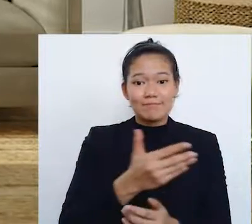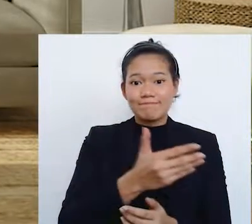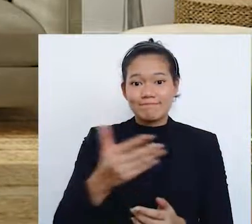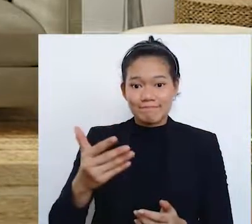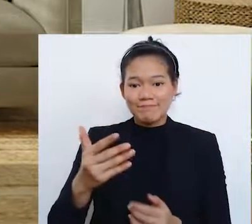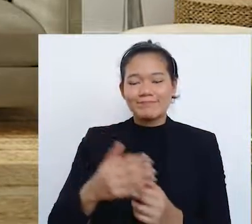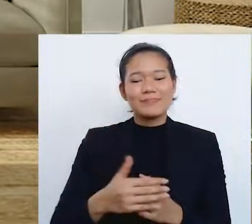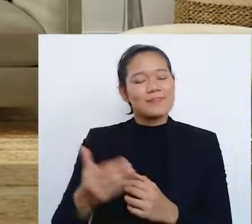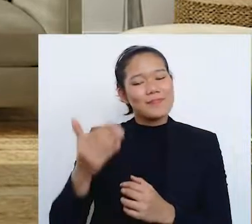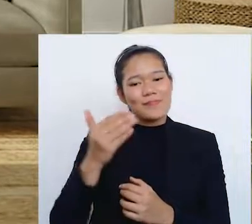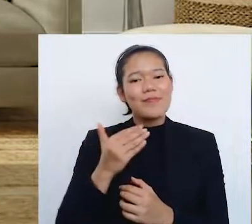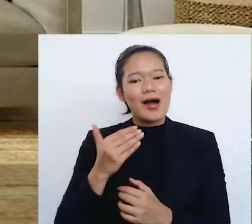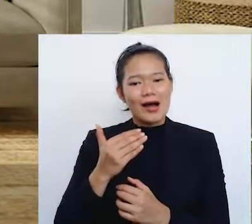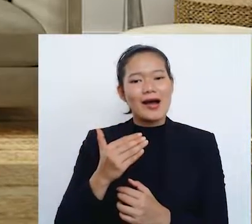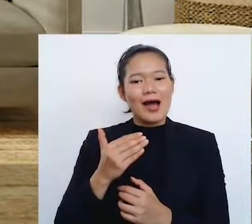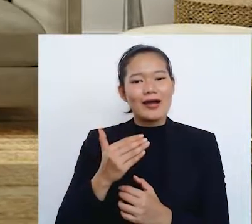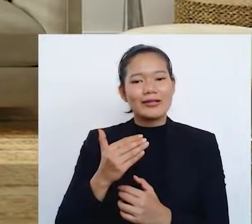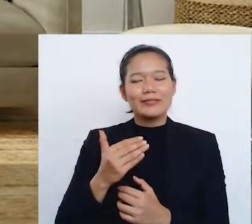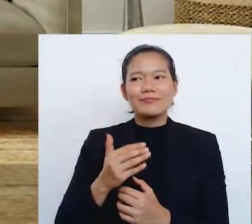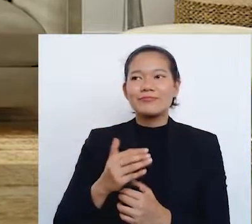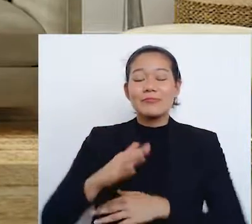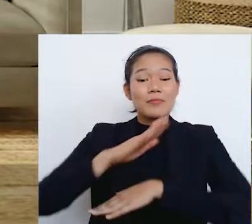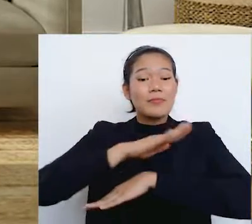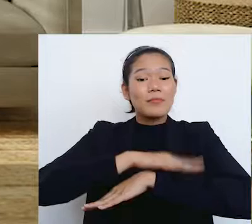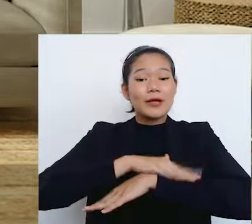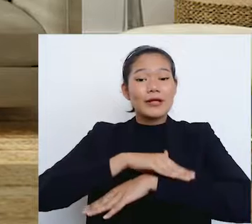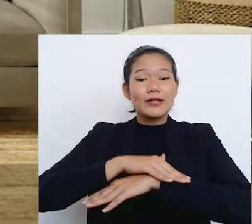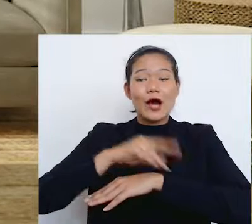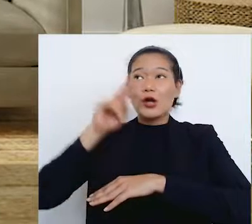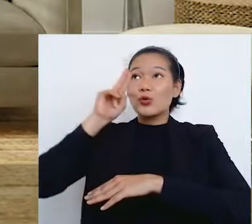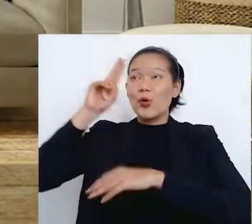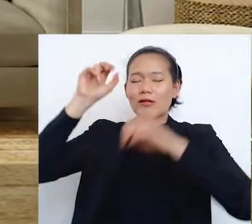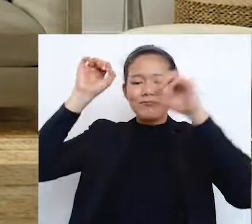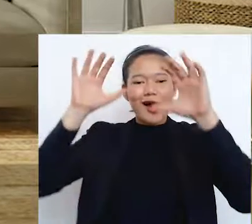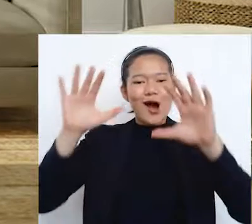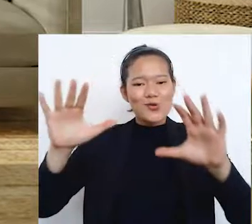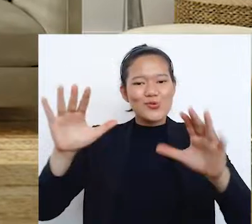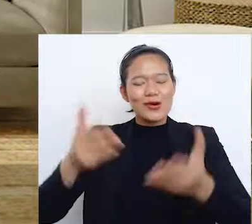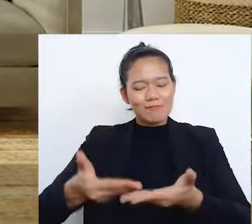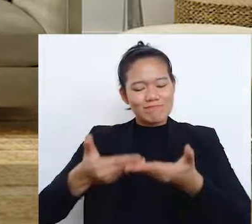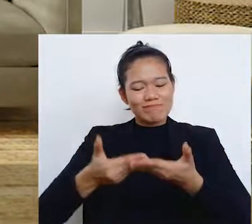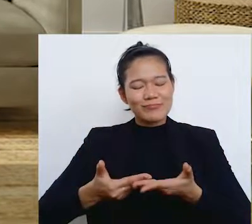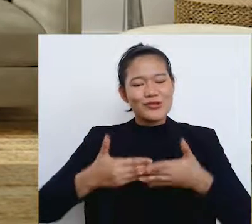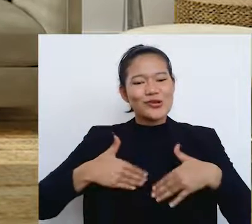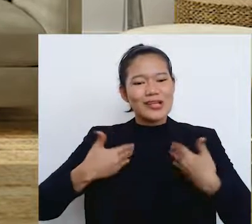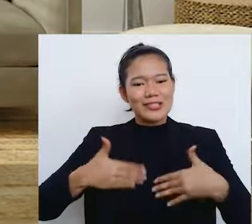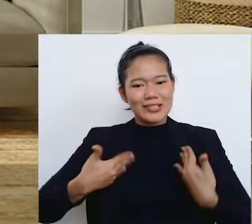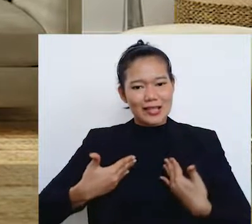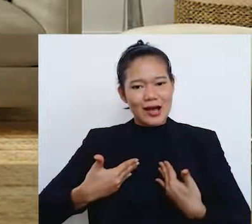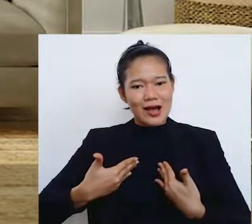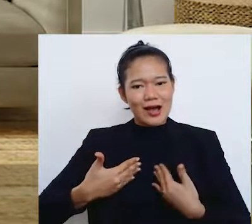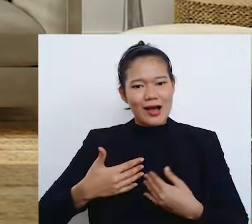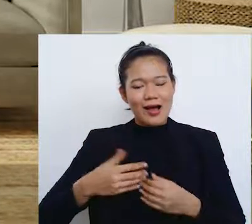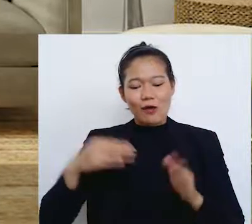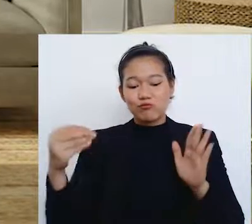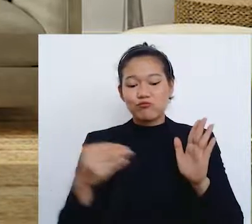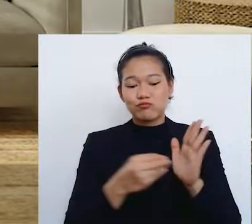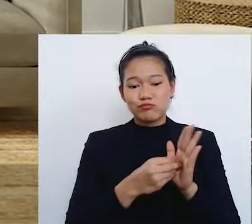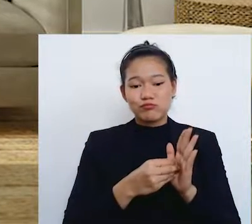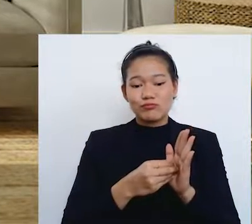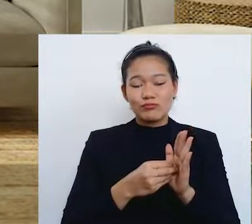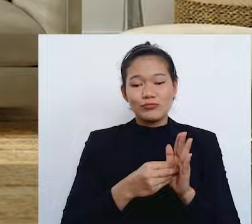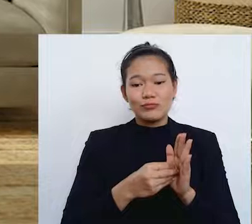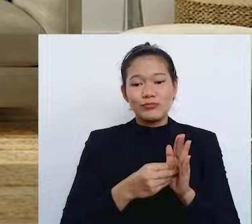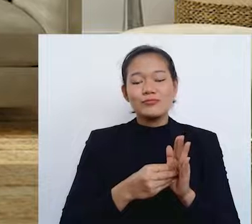Jemaat yang terkasih, mari kita menerima berita anugerah dari Tuhan dengan penuh sukacita,